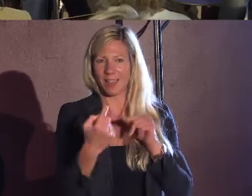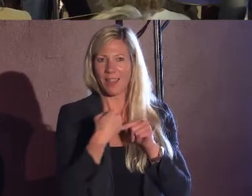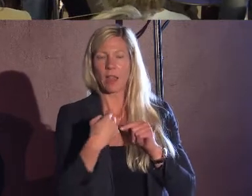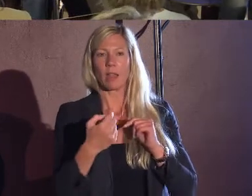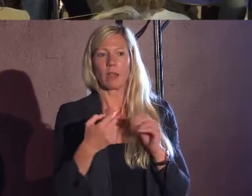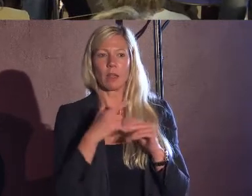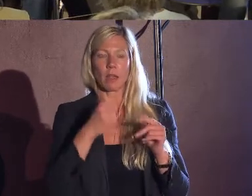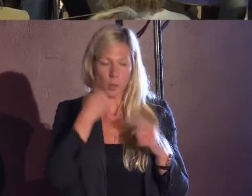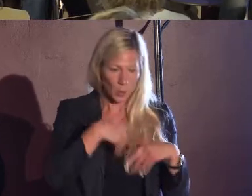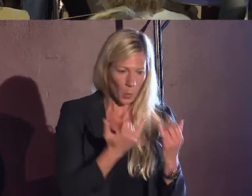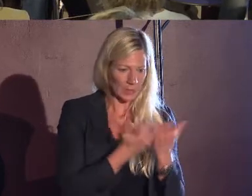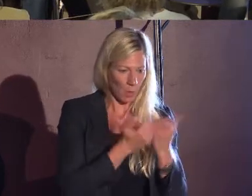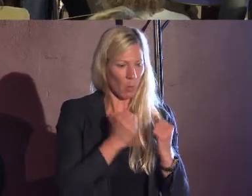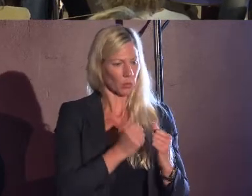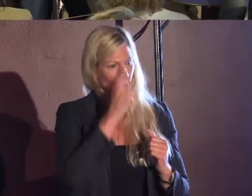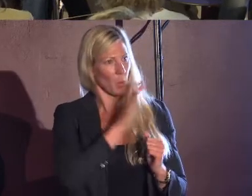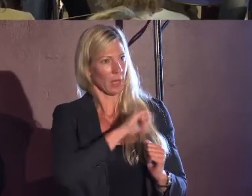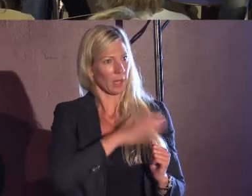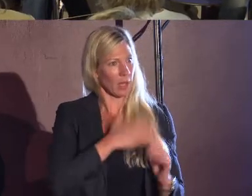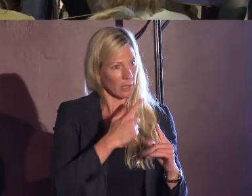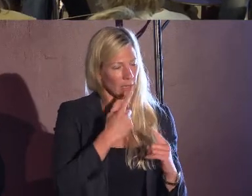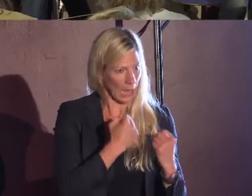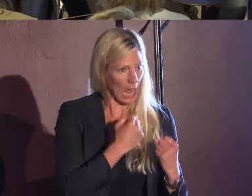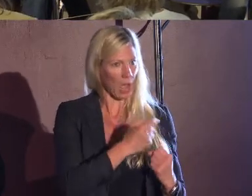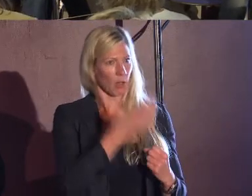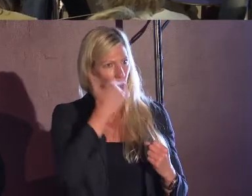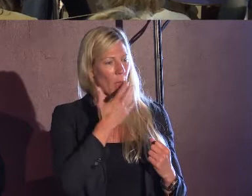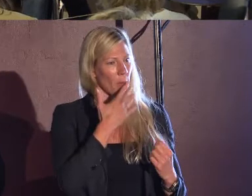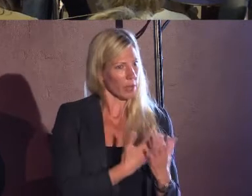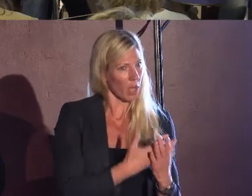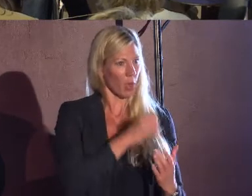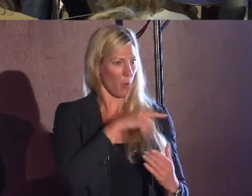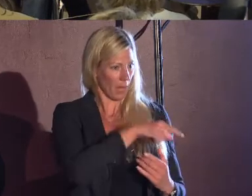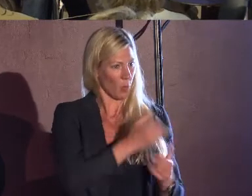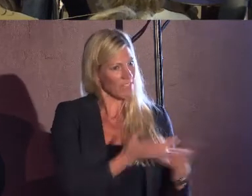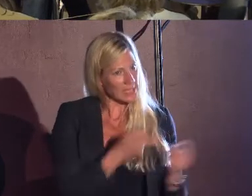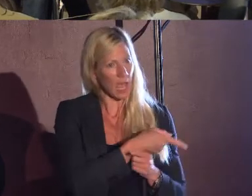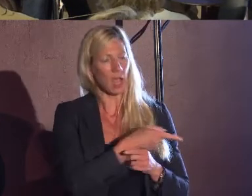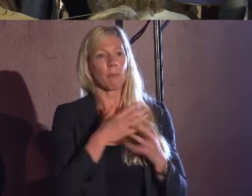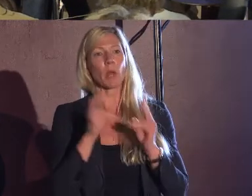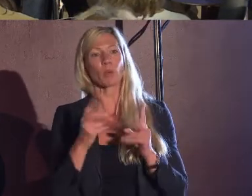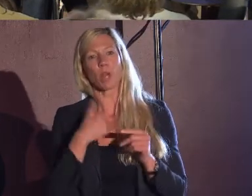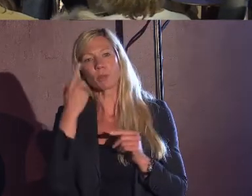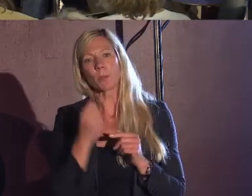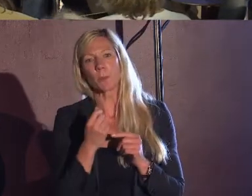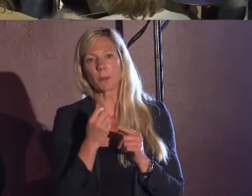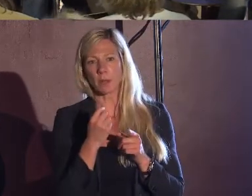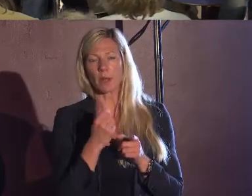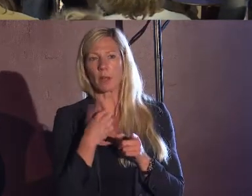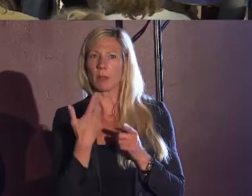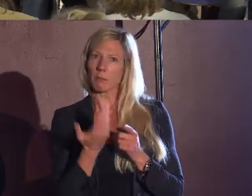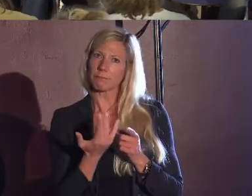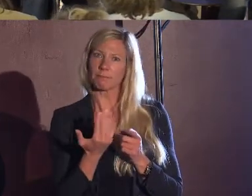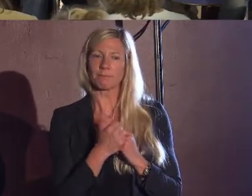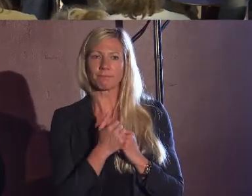kulturinstitutionerna måste förstå sin kraft och kunna faktiskt prata om den och kunna visa den på något sätt. Och sen så tror jag också att så att säga,